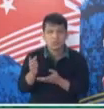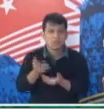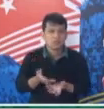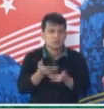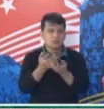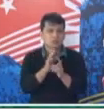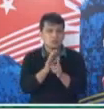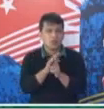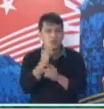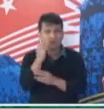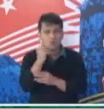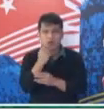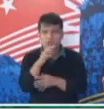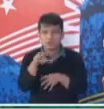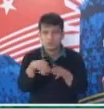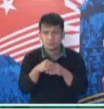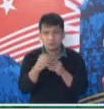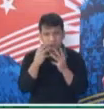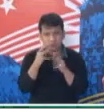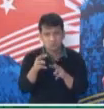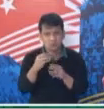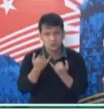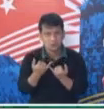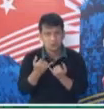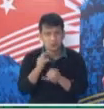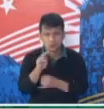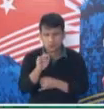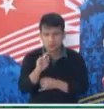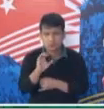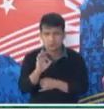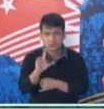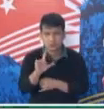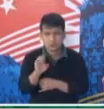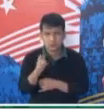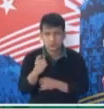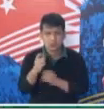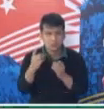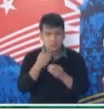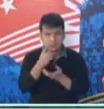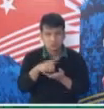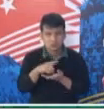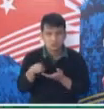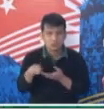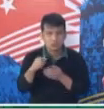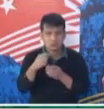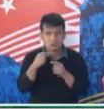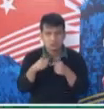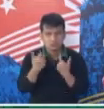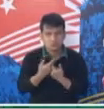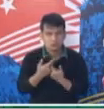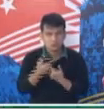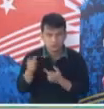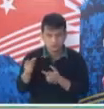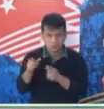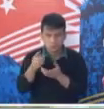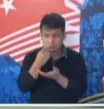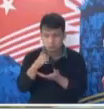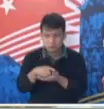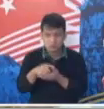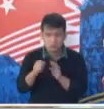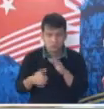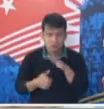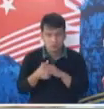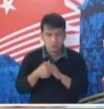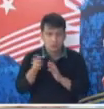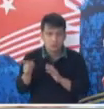ako dyan. Dahil mapapanood na natin sa Netflix ang documentary tungkol sa K-pop girl group na Blackpink. Ilalahad